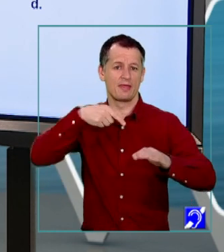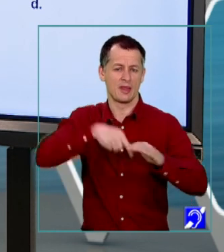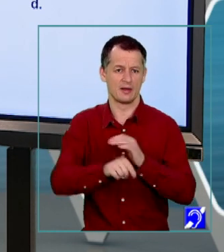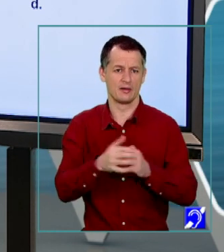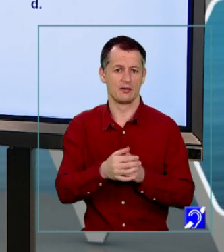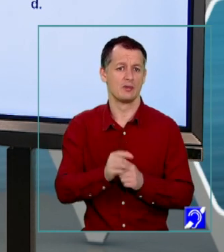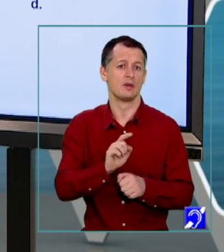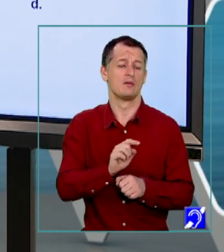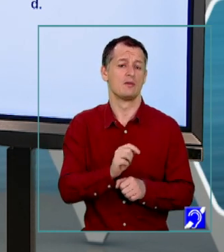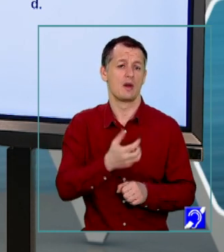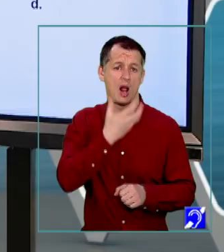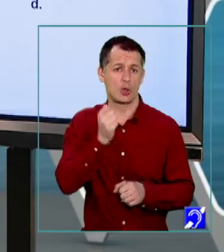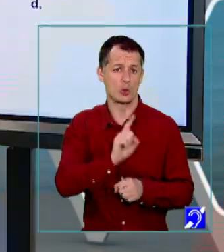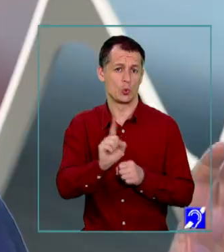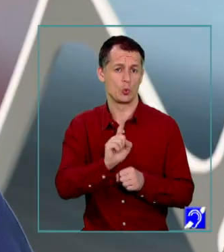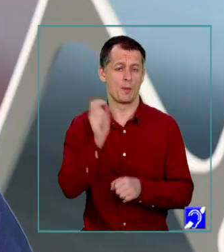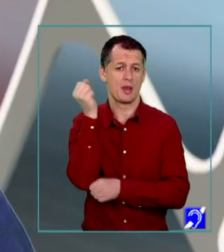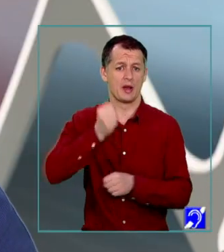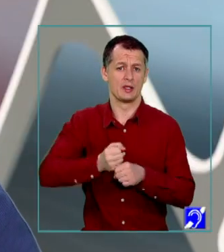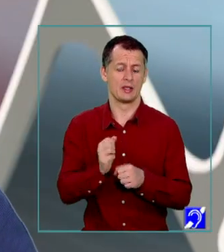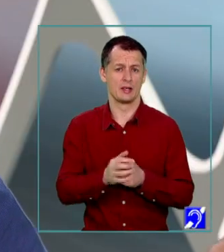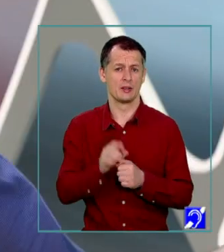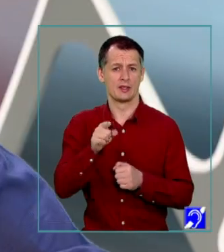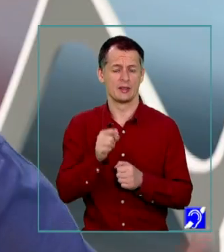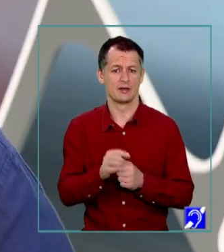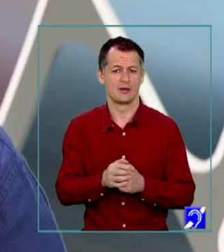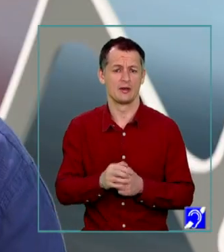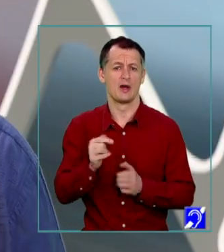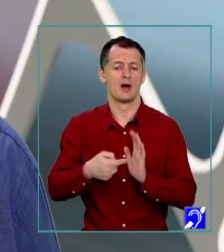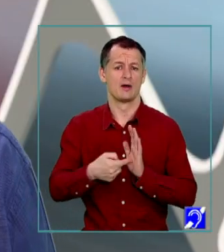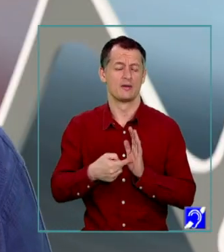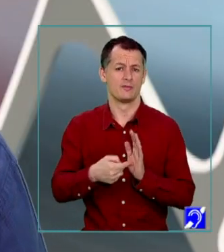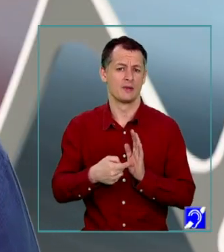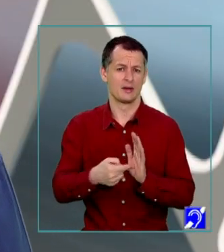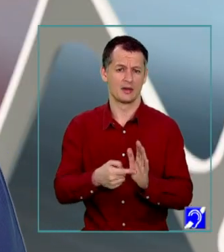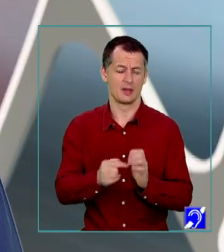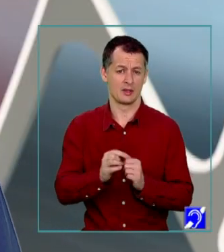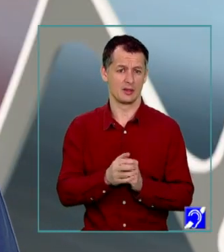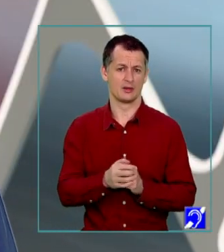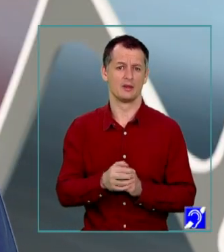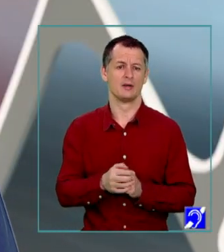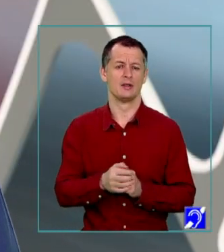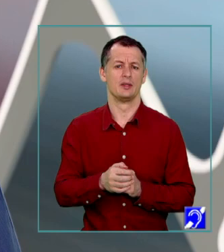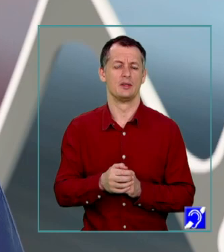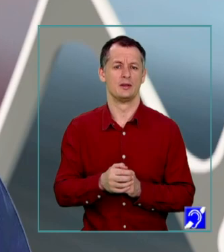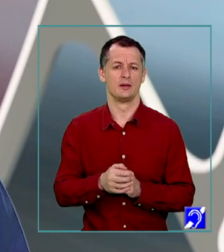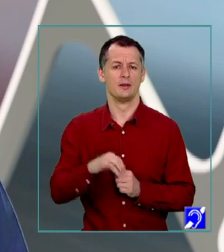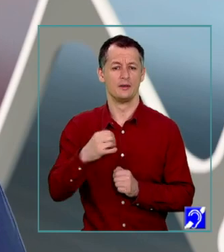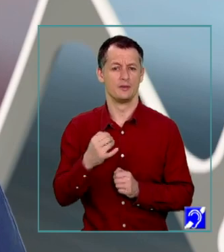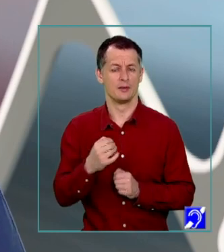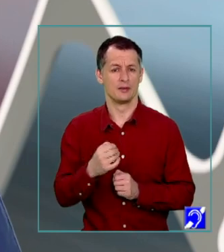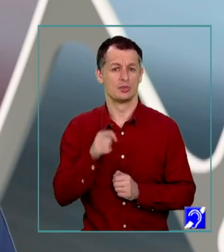mecanic nu sunt mărimi de stare. Ele caracterizează procesul. Energia internă este o mărime de stare. De